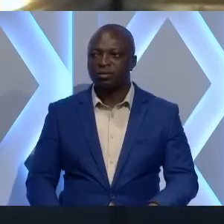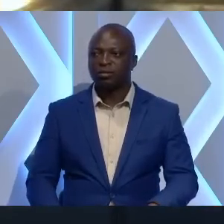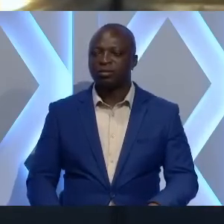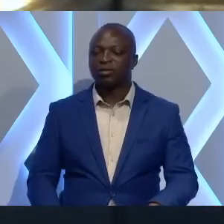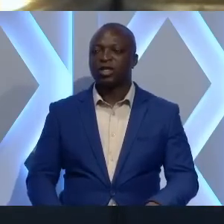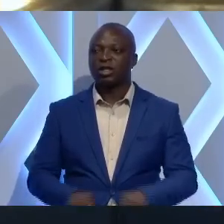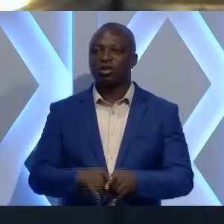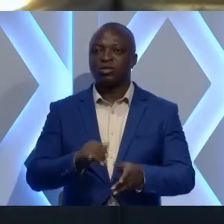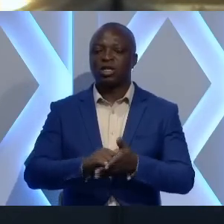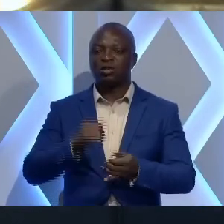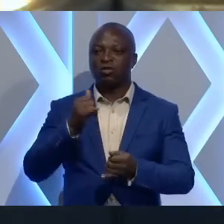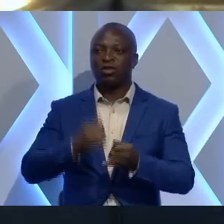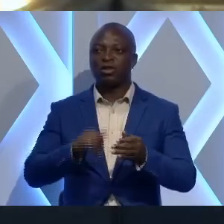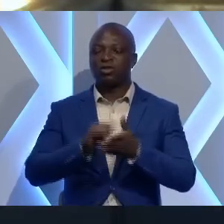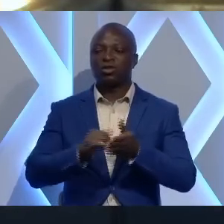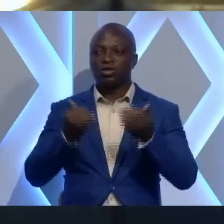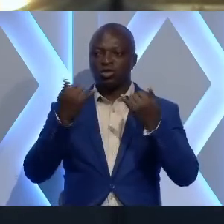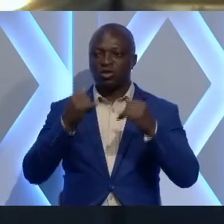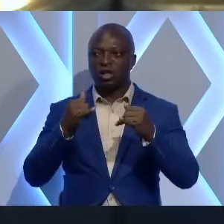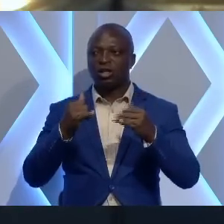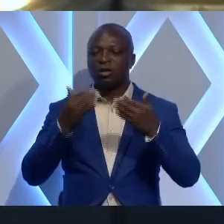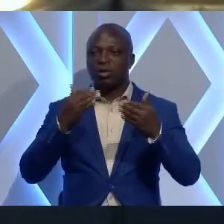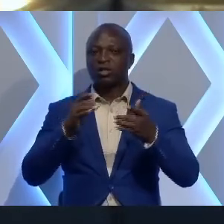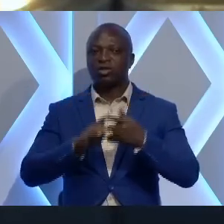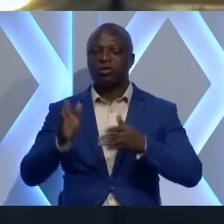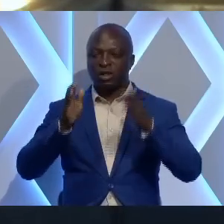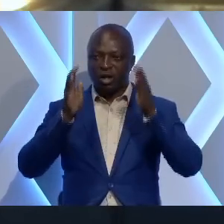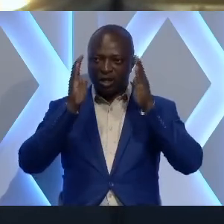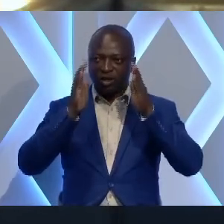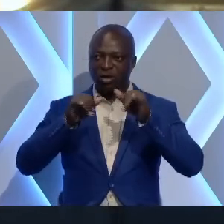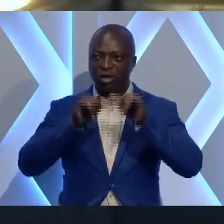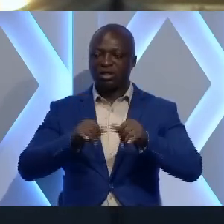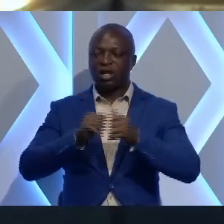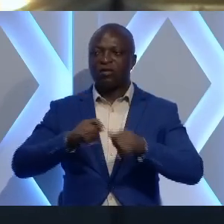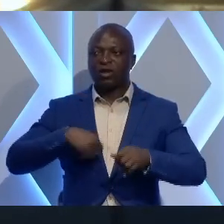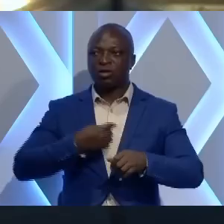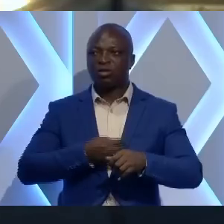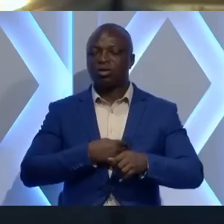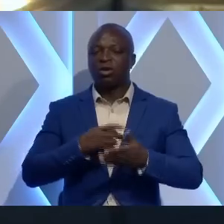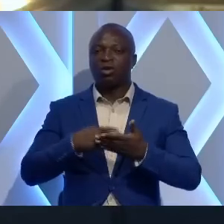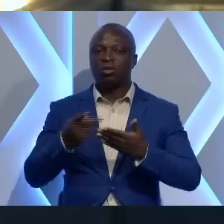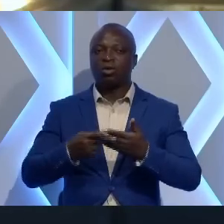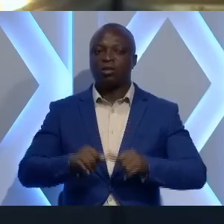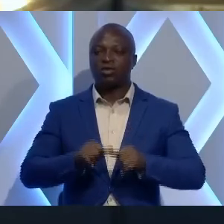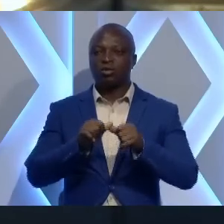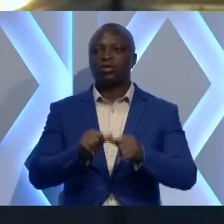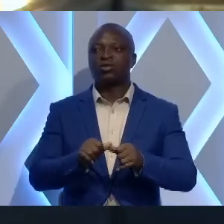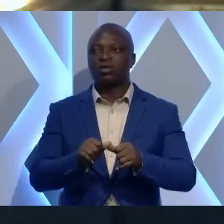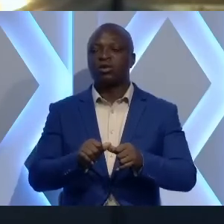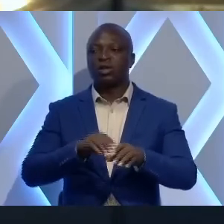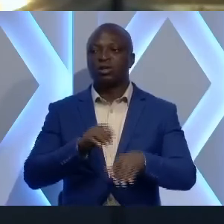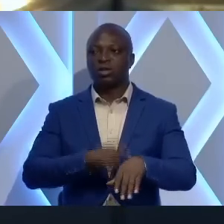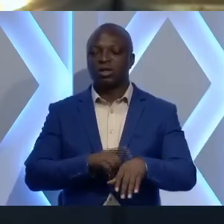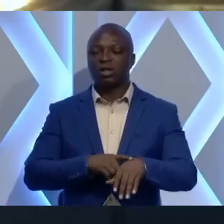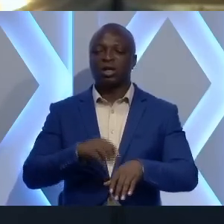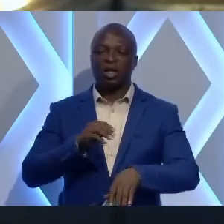Et c'est ainsi que se termine ce journal. Merci de votre attention. Restez avec nous. Nos programmes se poursuivent. Dans un instant,